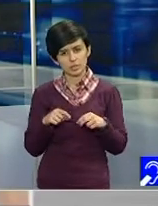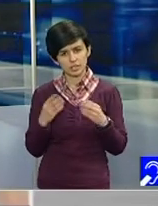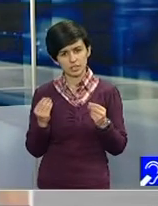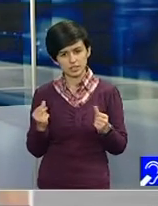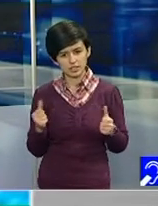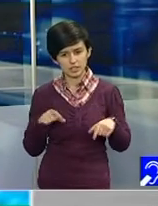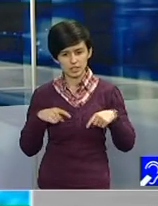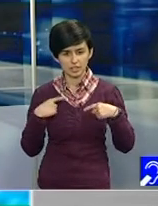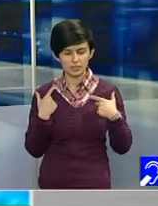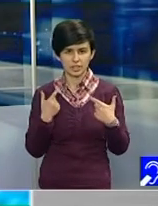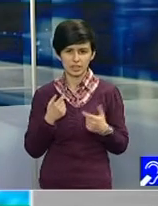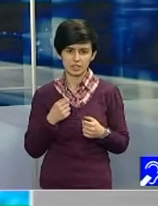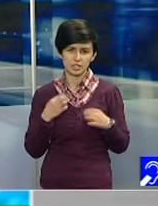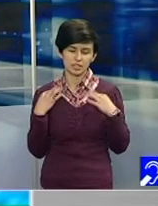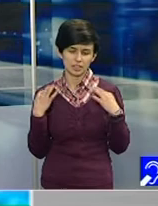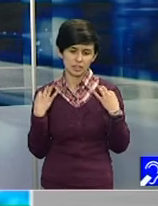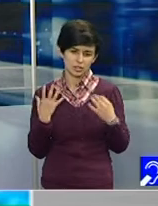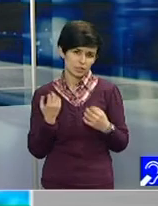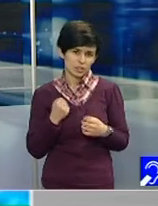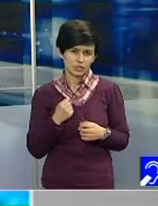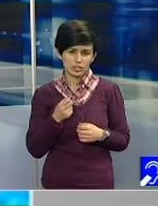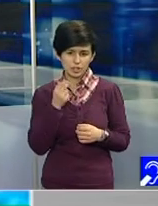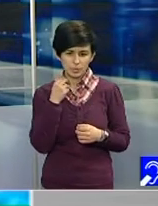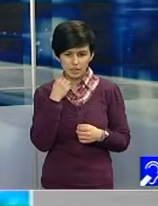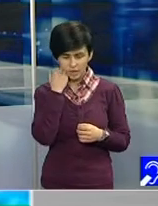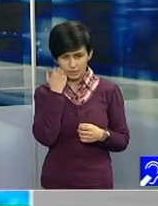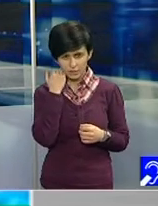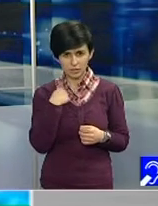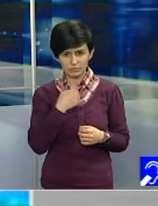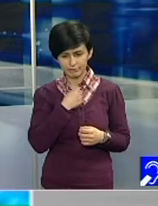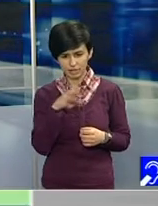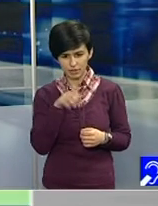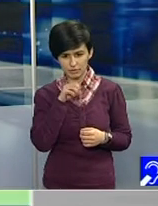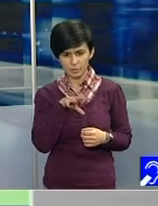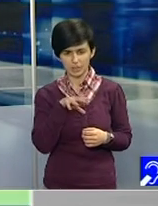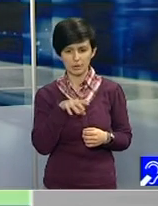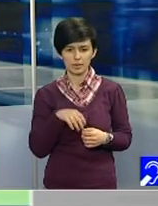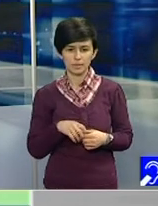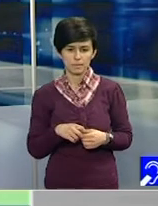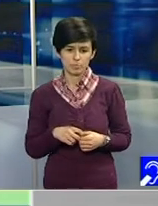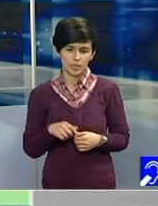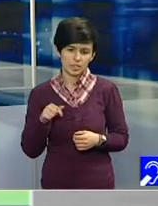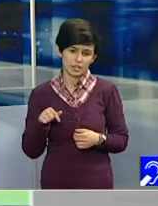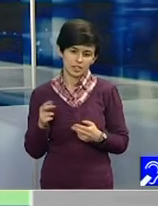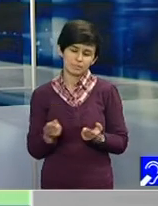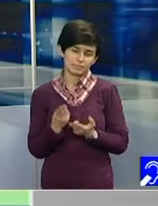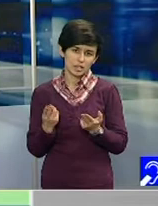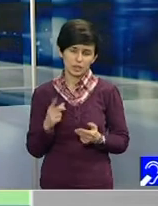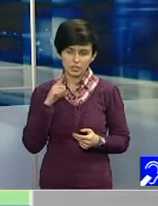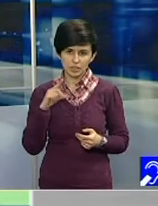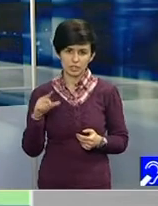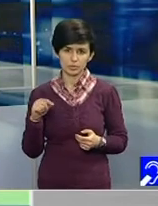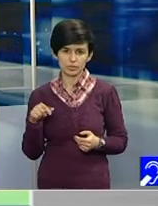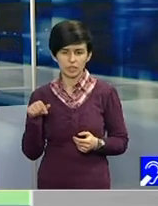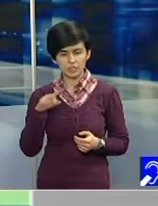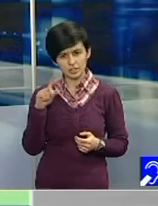greață sau când vomam. Sunt întrebări la care ei caută răspunsuri și le este mult mai ușor să converseze